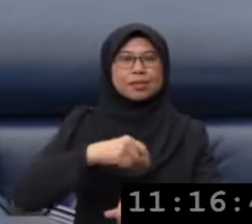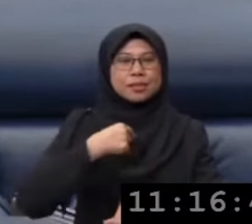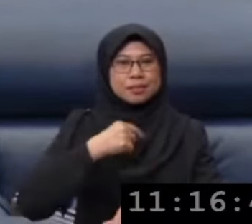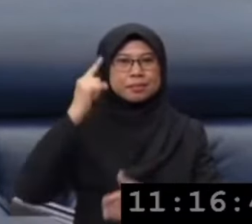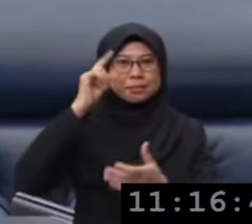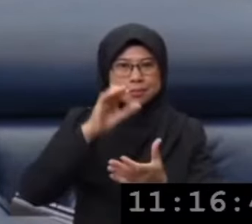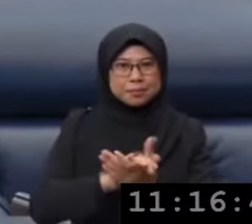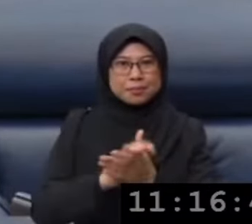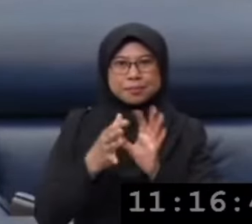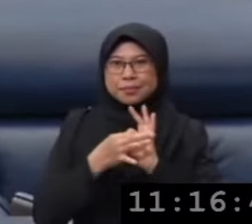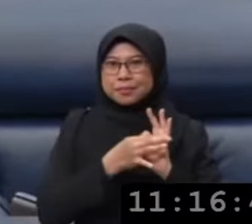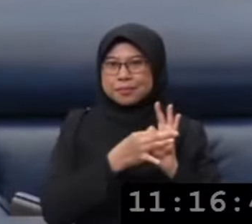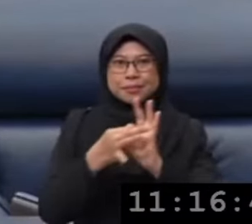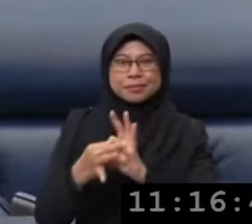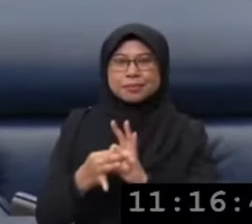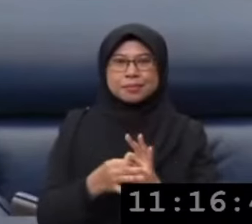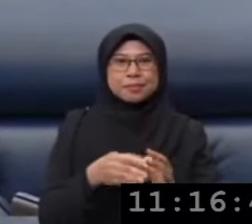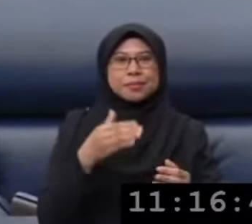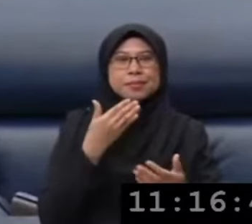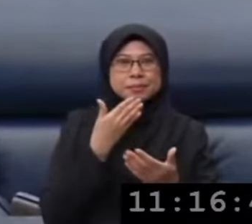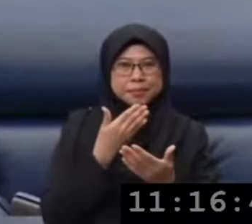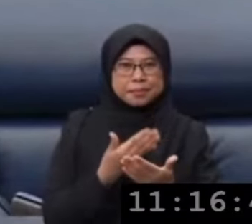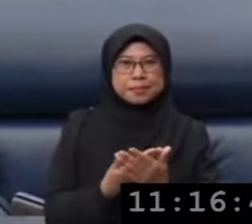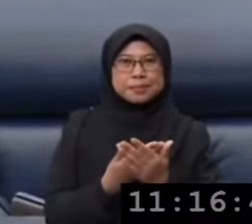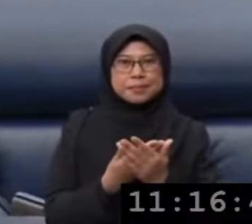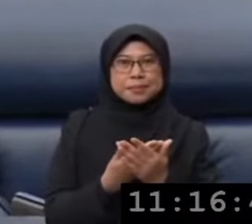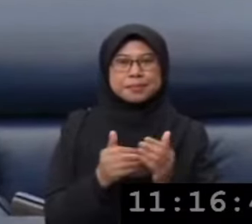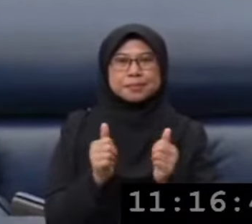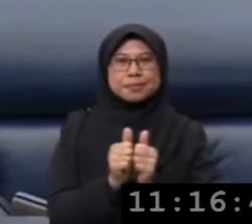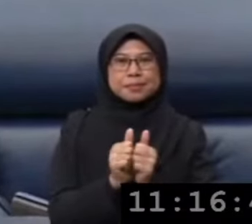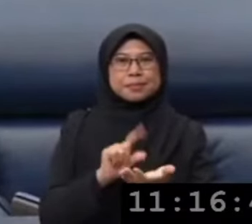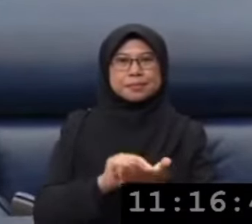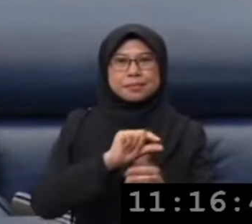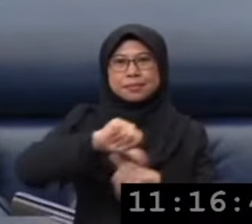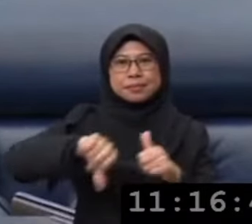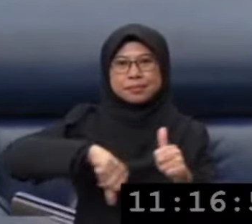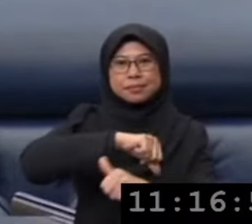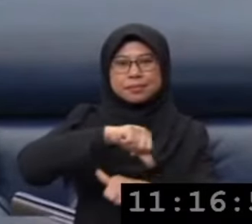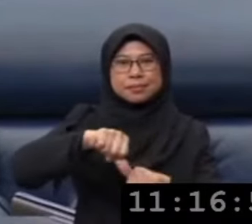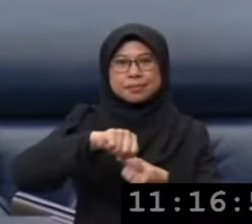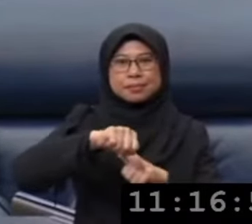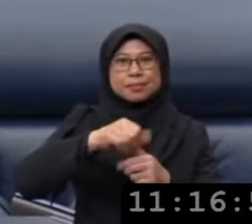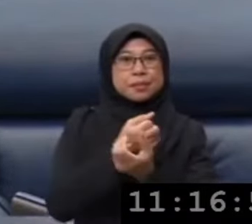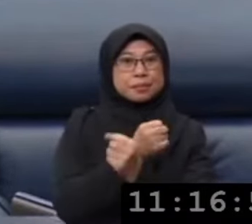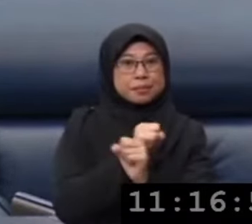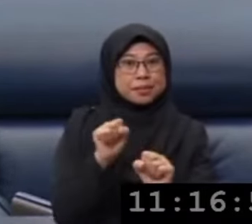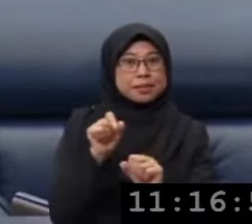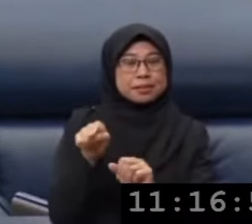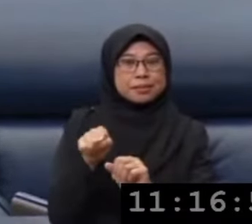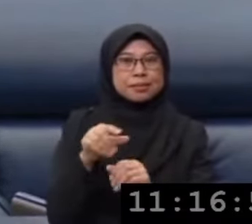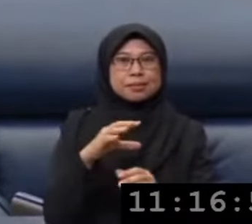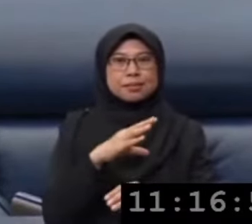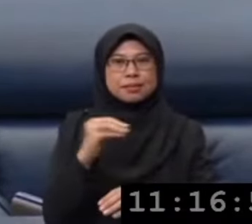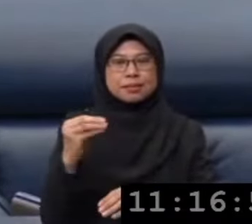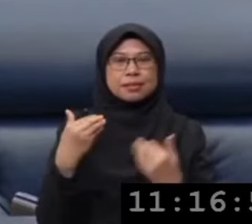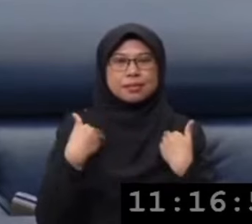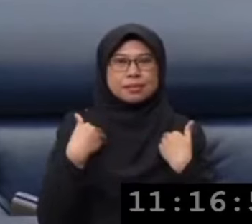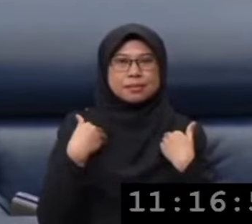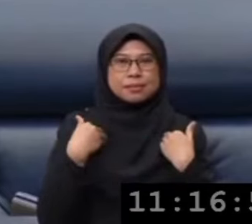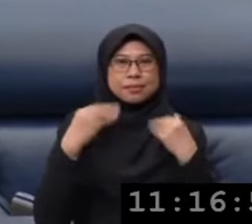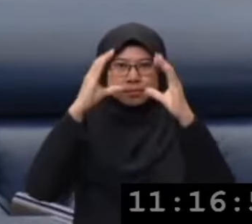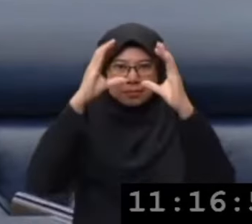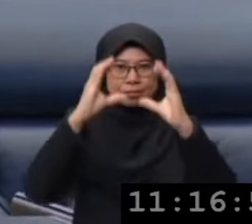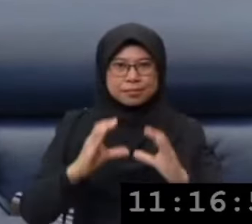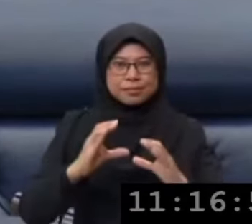perlukan kerjasama yang lebih baik daripada platform-platform ini dan ada beberapa langkah yang sedang dipertimbang